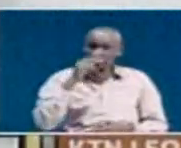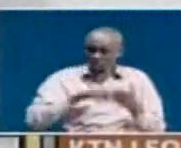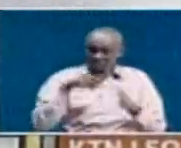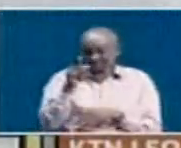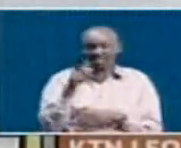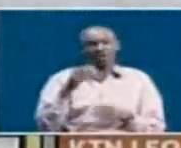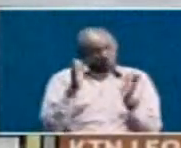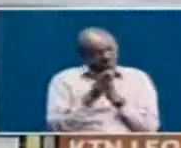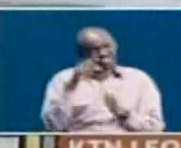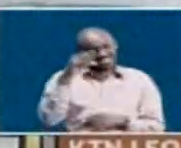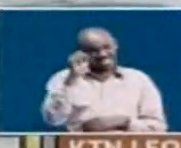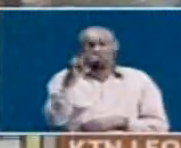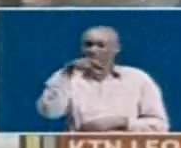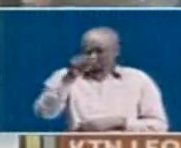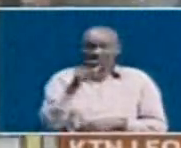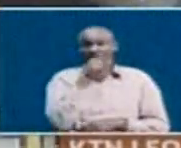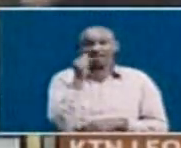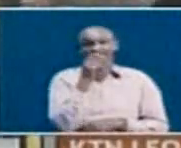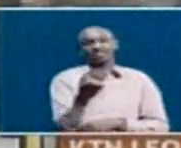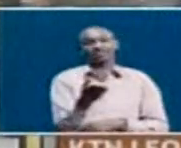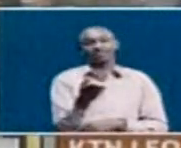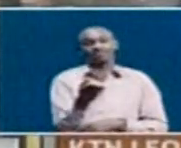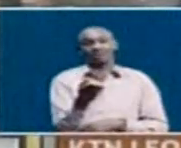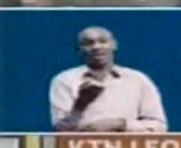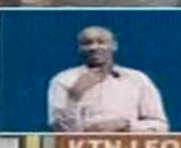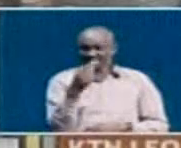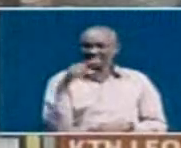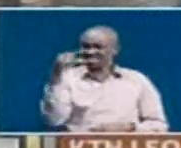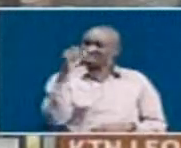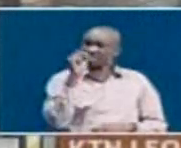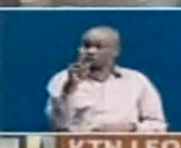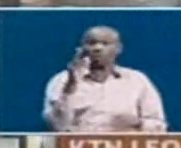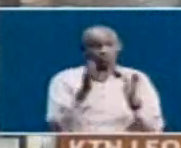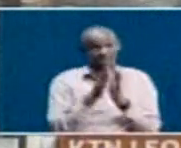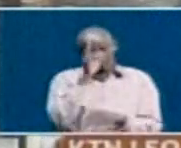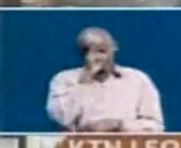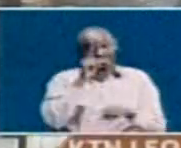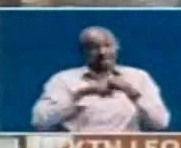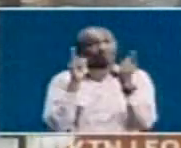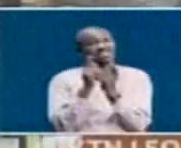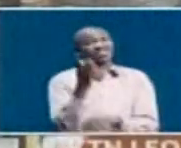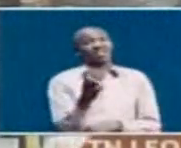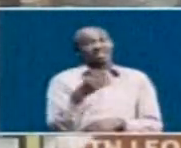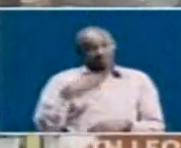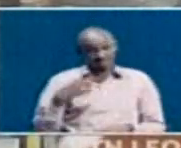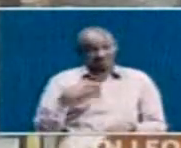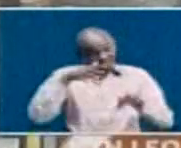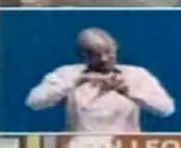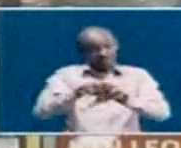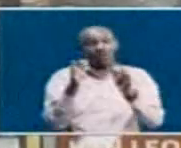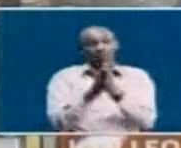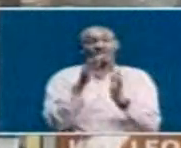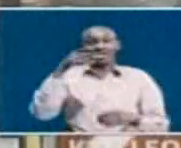na wale wa GSU. Tuseme jeshi hawa GSU na polisi walikutana na wakaingiana pamoja na